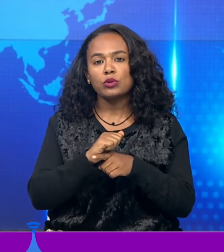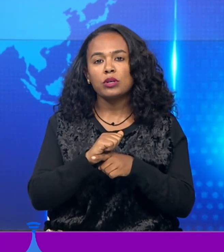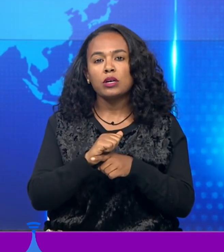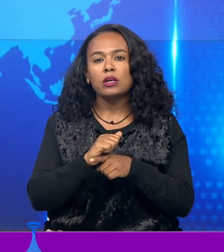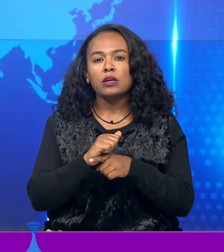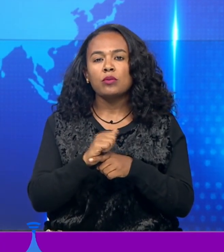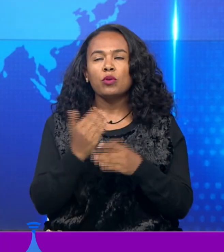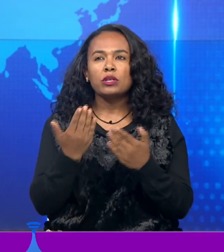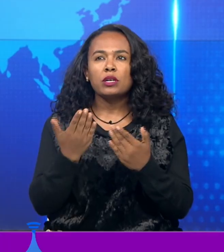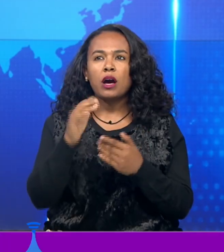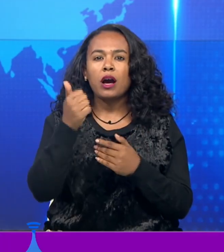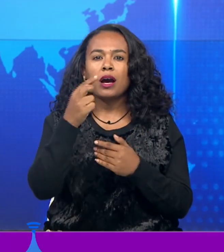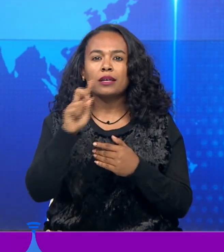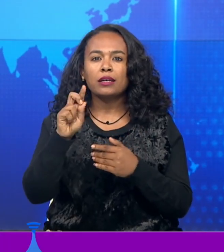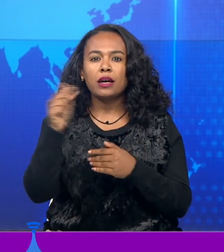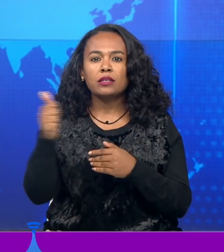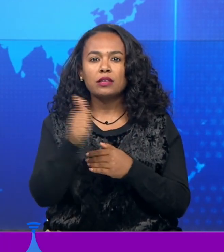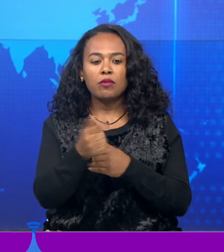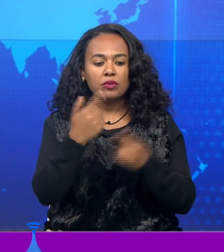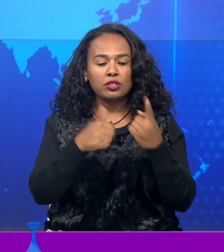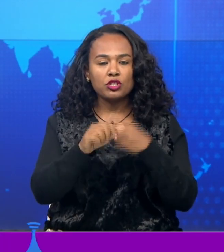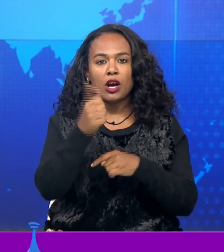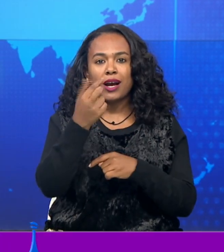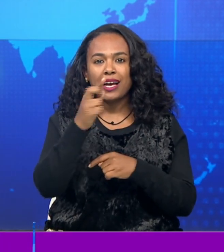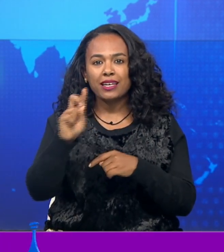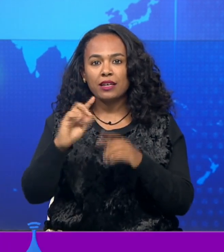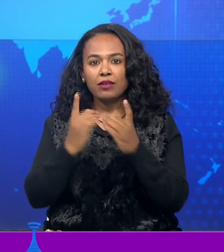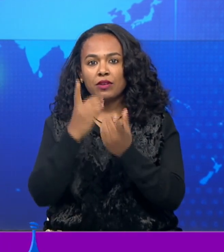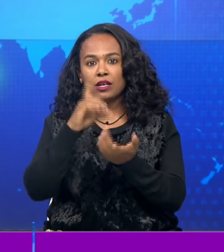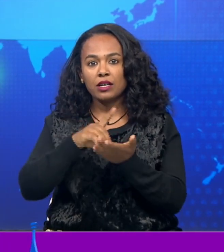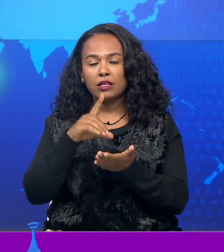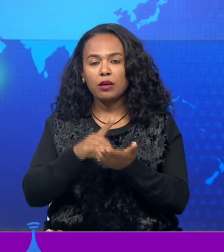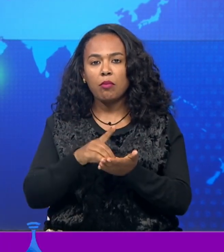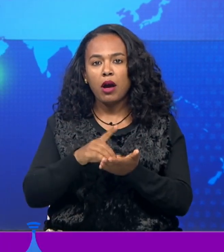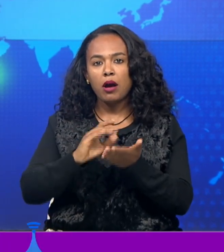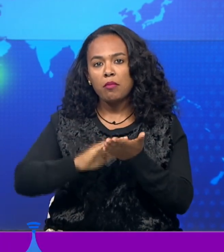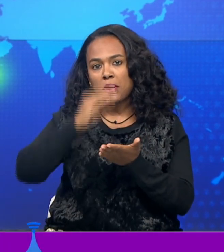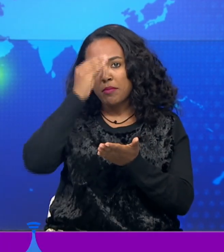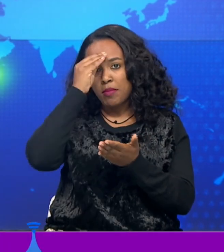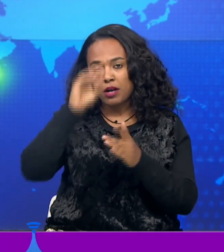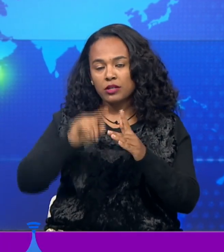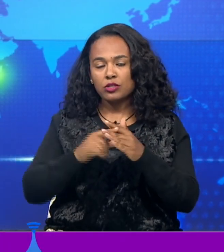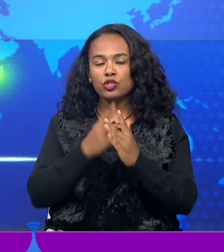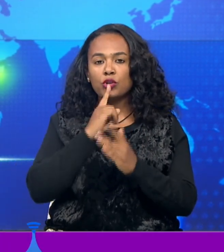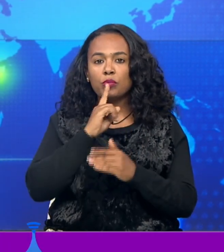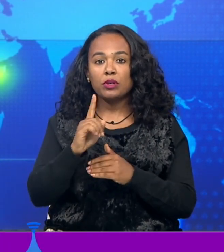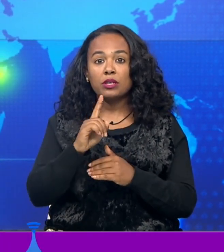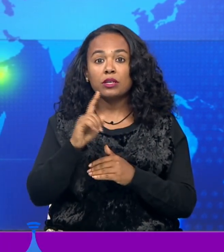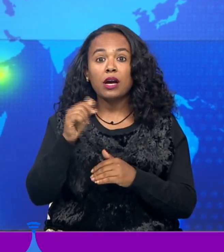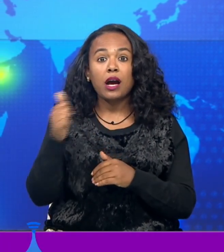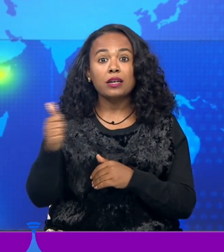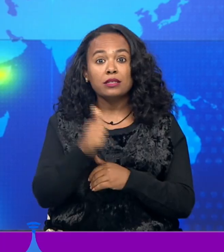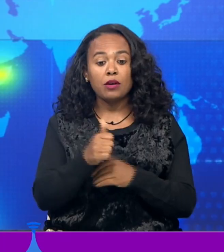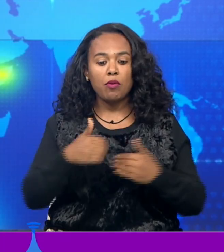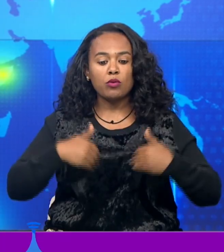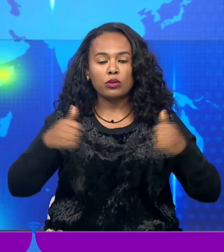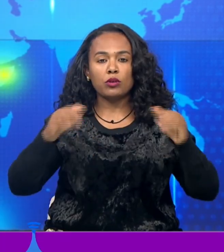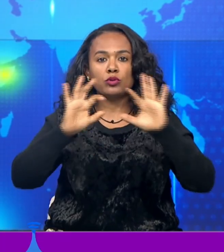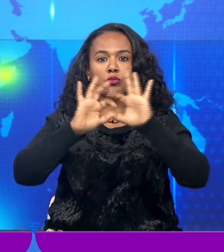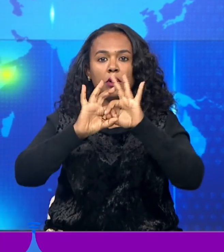በተለይ ወደ አዲስ አበባ መጥቼ አቃቂ ቃሊቲ ክፍለ ከተማ ላይ መማር ስጀምር የአዲስ አበባ ወጣቶች ማህበር